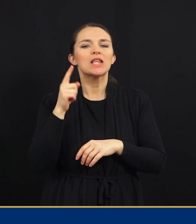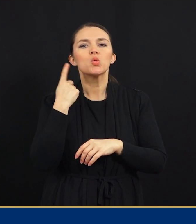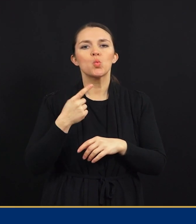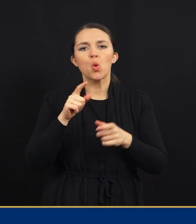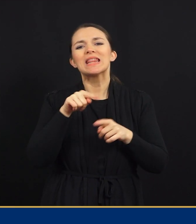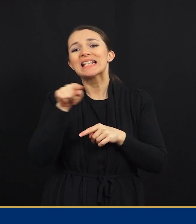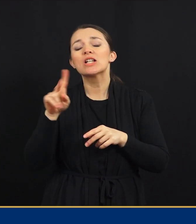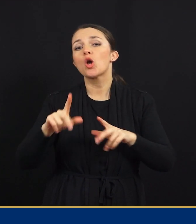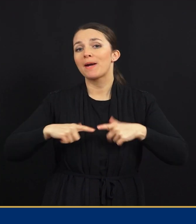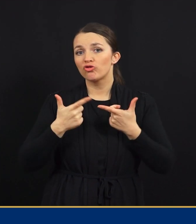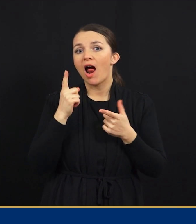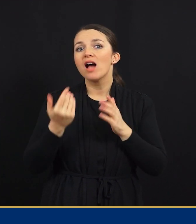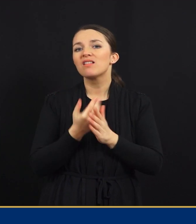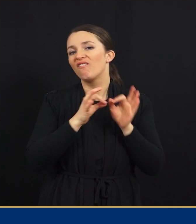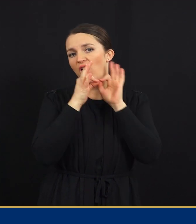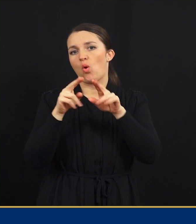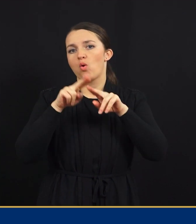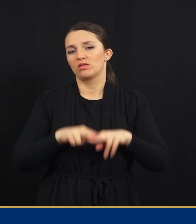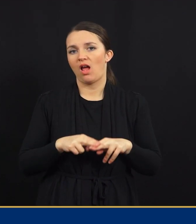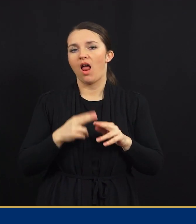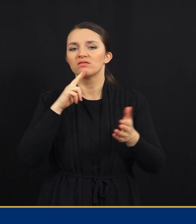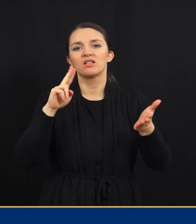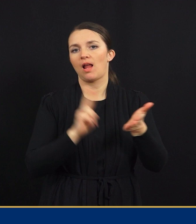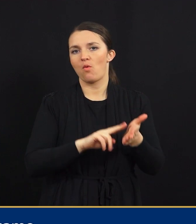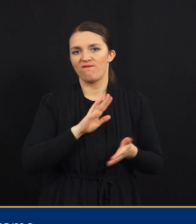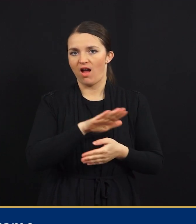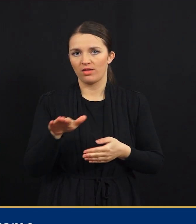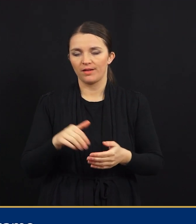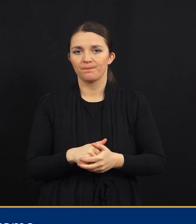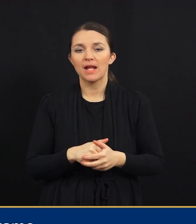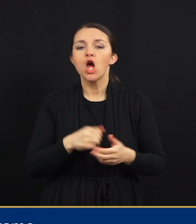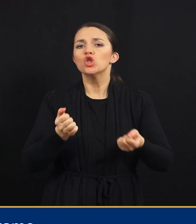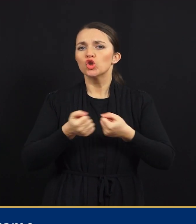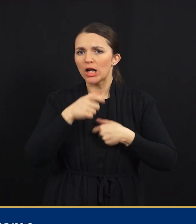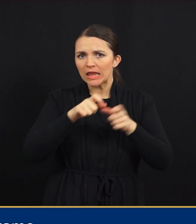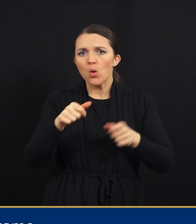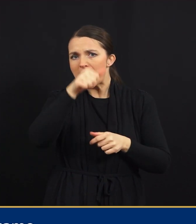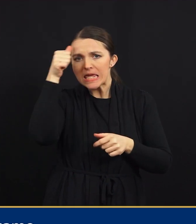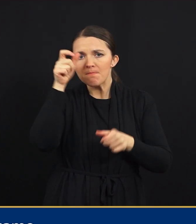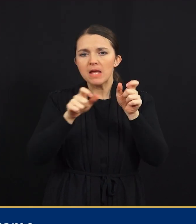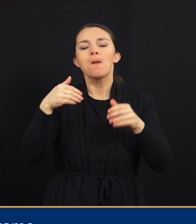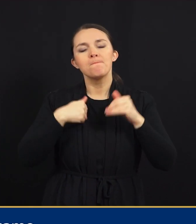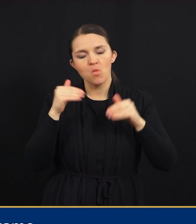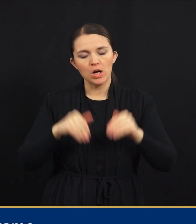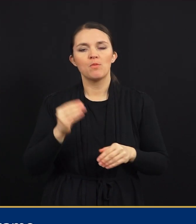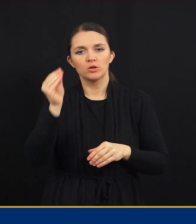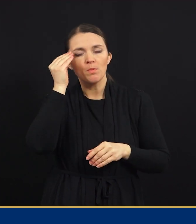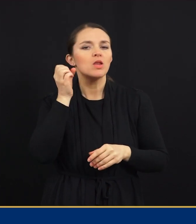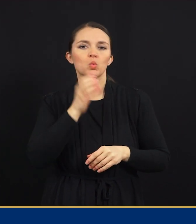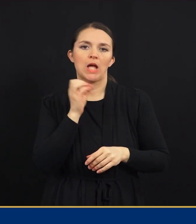preživeli, a za vekomaj ostali zaznamovani. Žrtev, katerih imen se moramo spominjati vsak